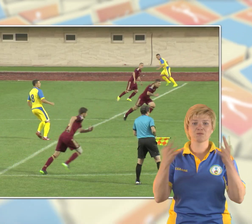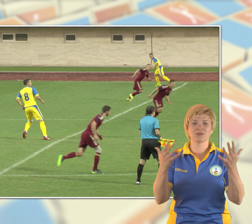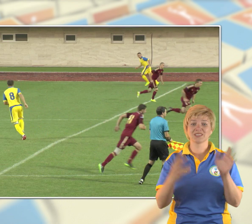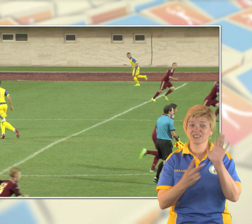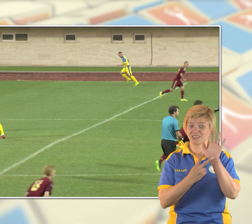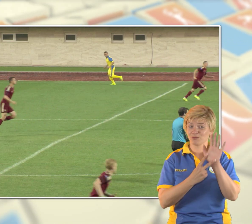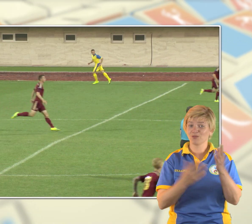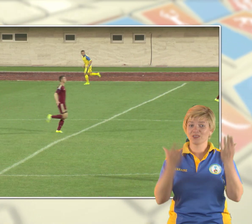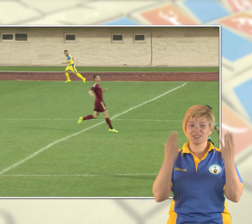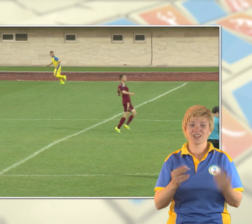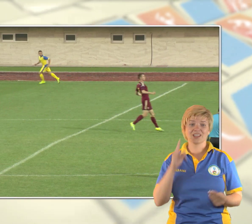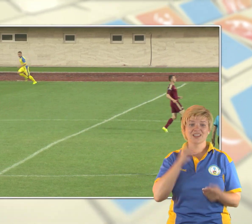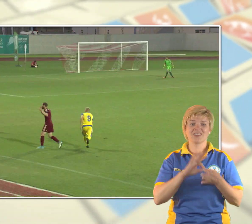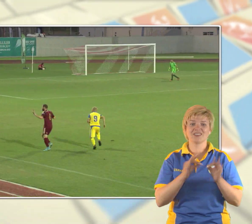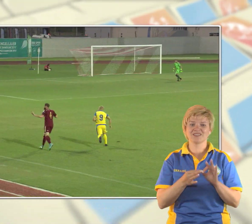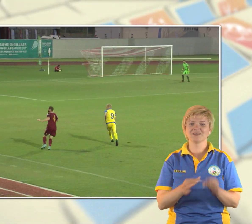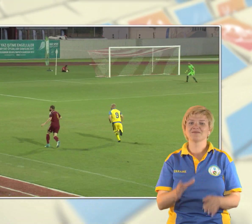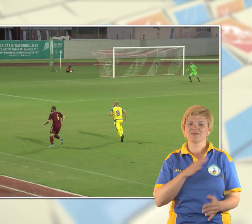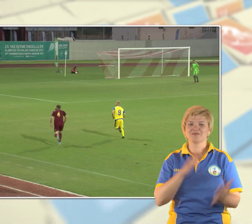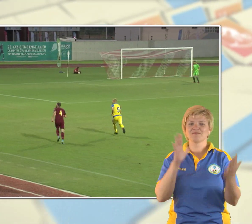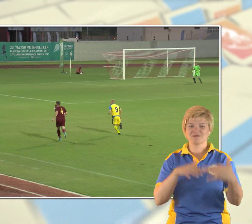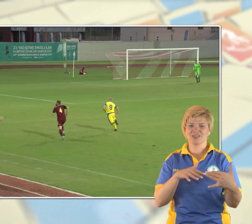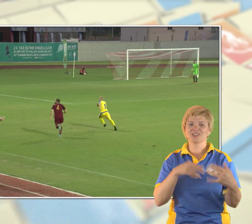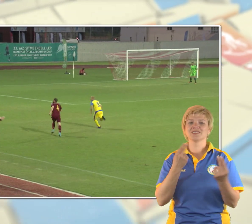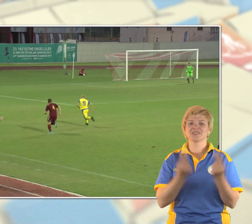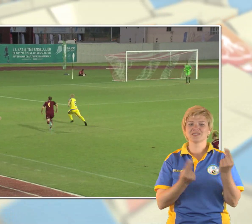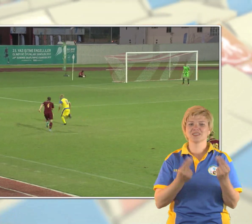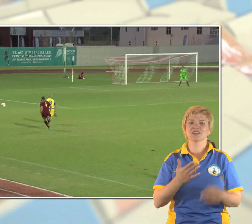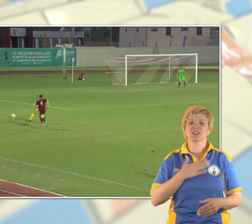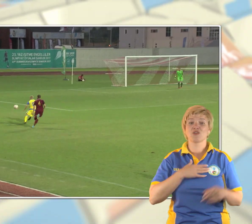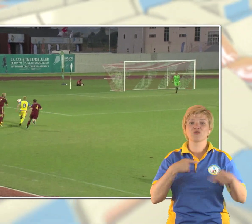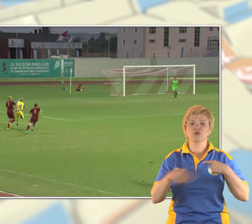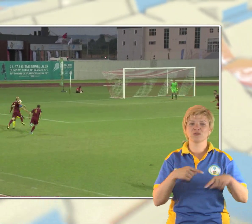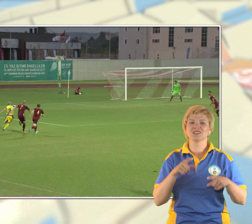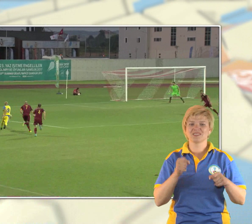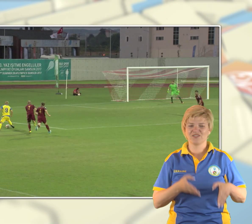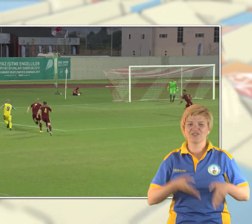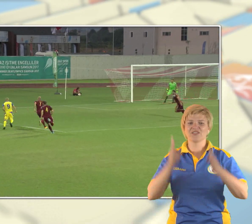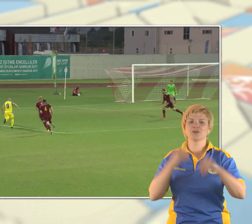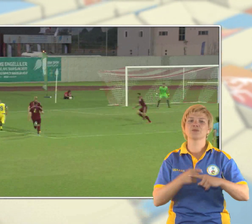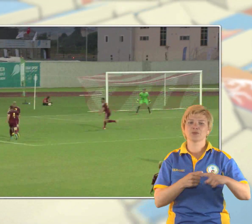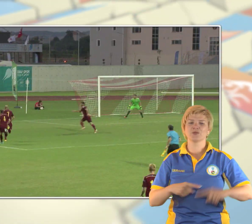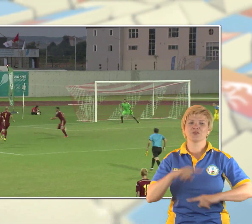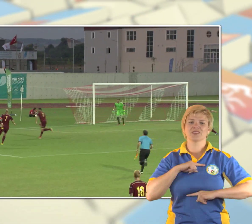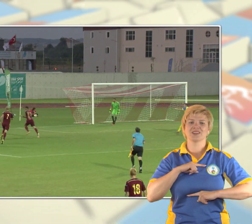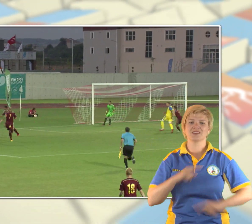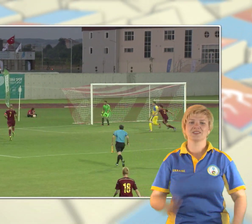Апогеєм сьомого дня Дефлімпіади став матч наших футболістів за вихід у півфінал.